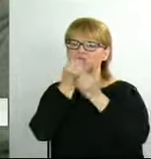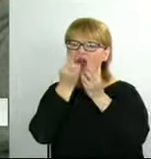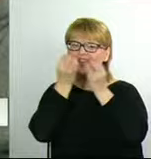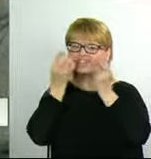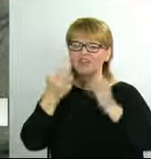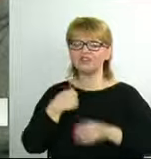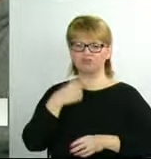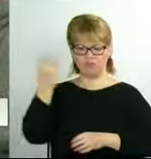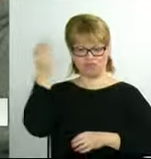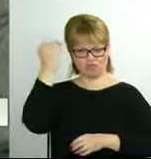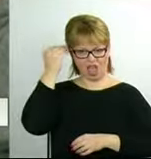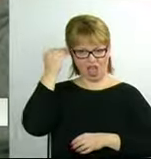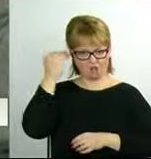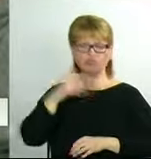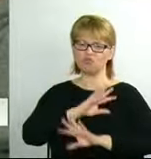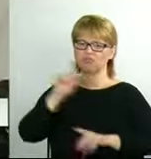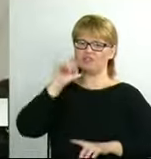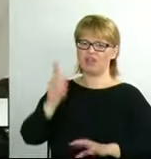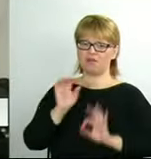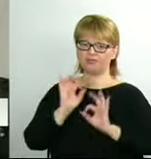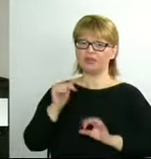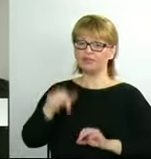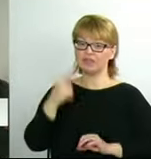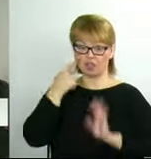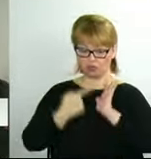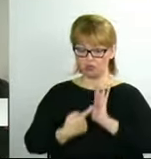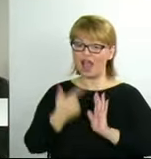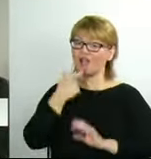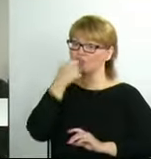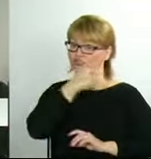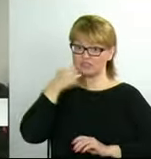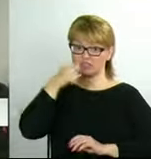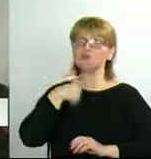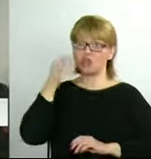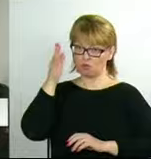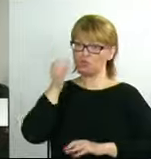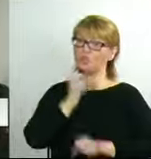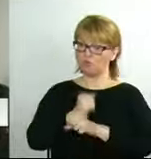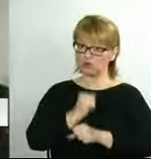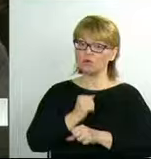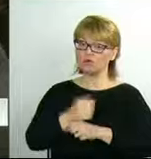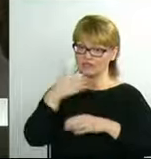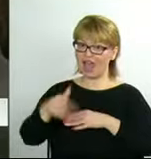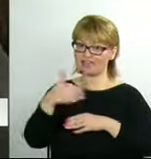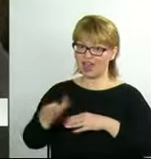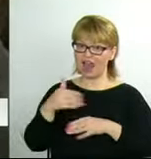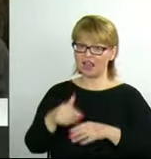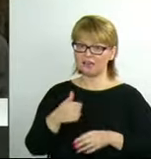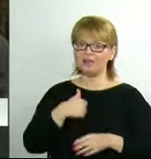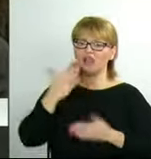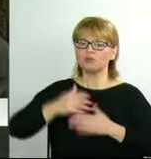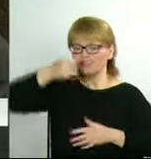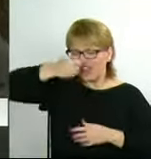umýval som si to úplne inak. Dneska mi ukázali, ako sa čistia zuby, budem to robiť tak naďalej. Ja som to furt